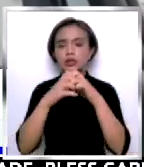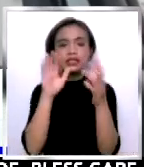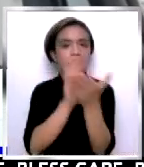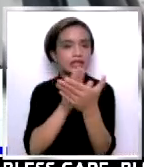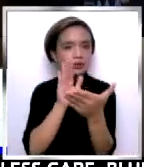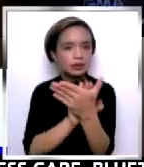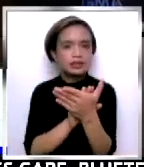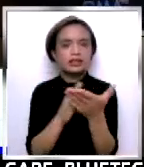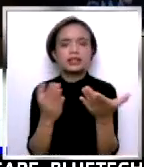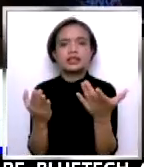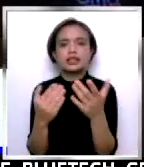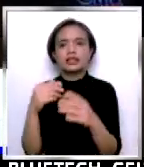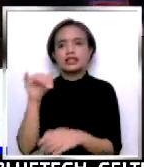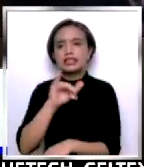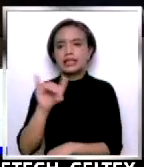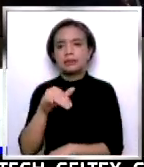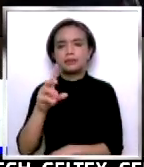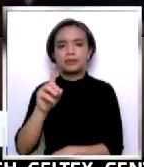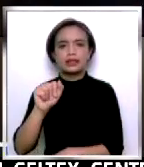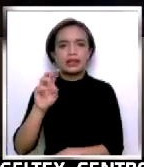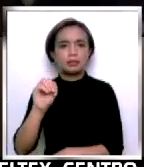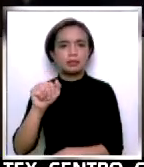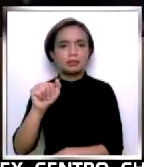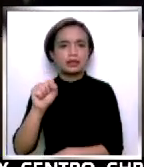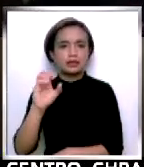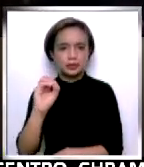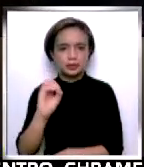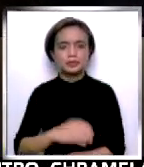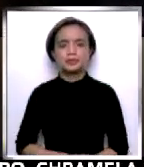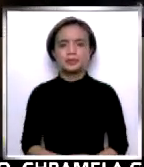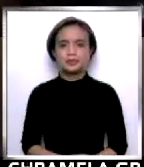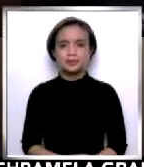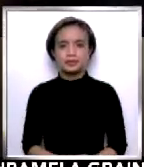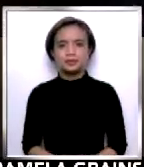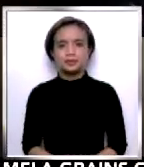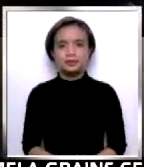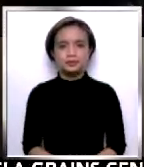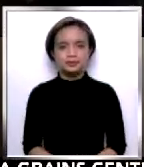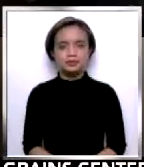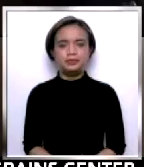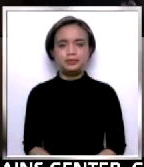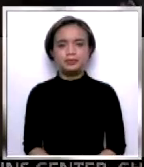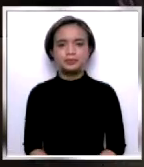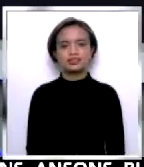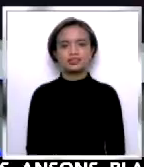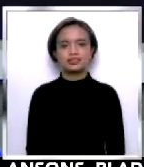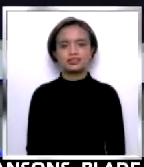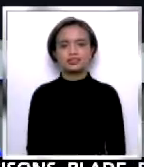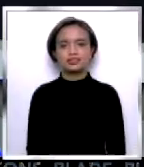ni Padre Damaso. Katatibayan, updated sa showbiz happenings.